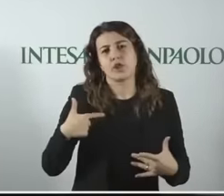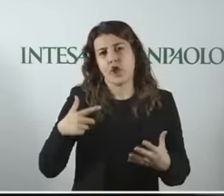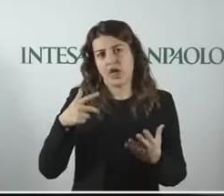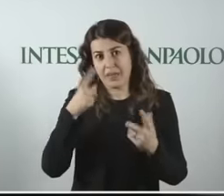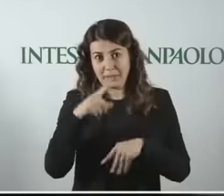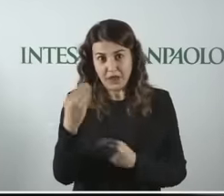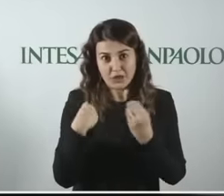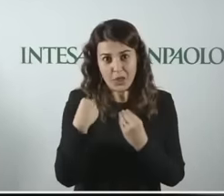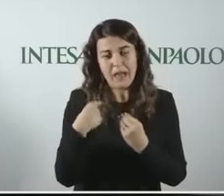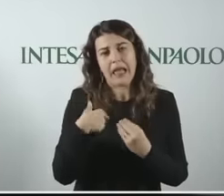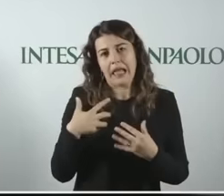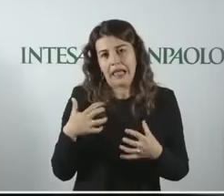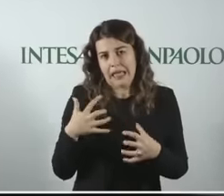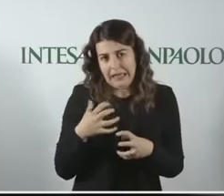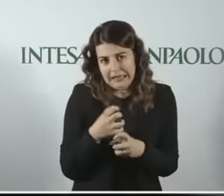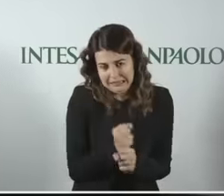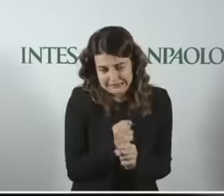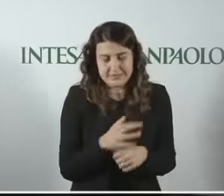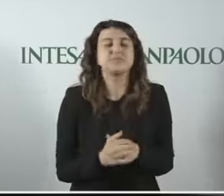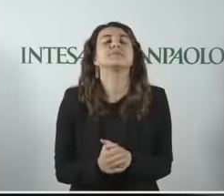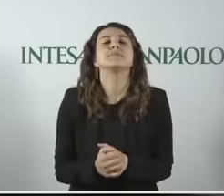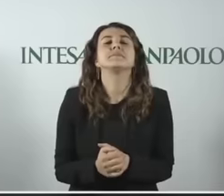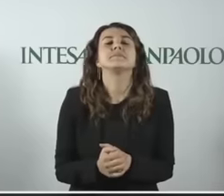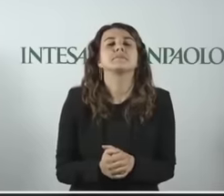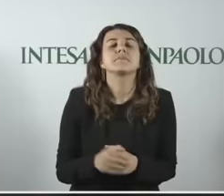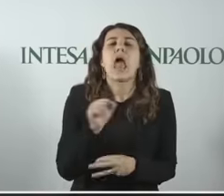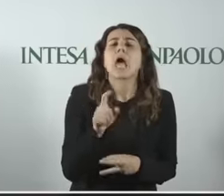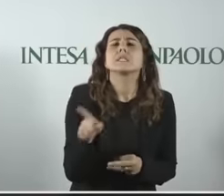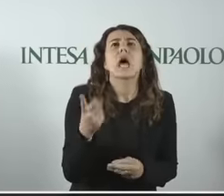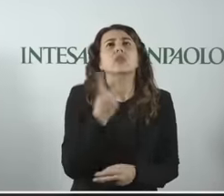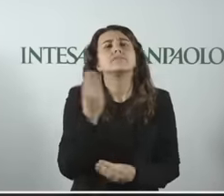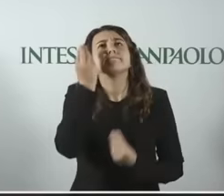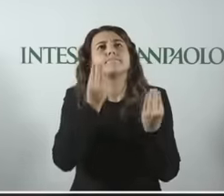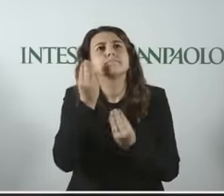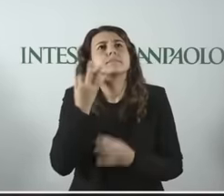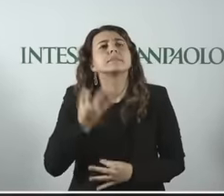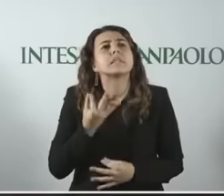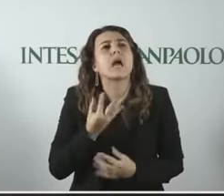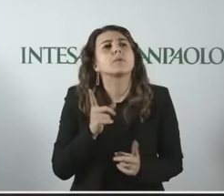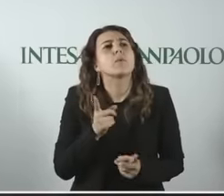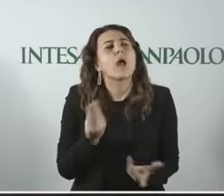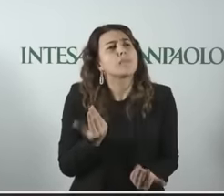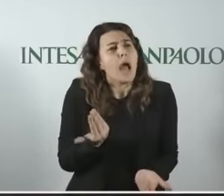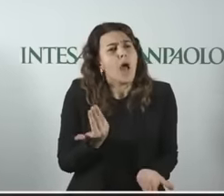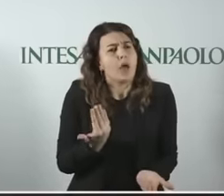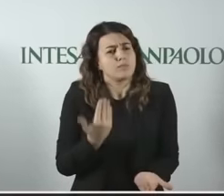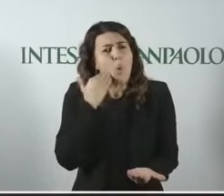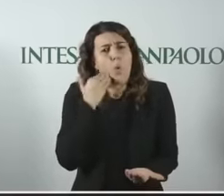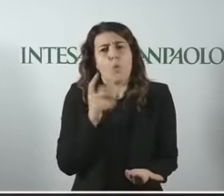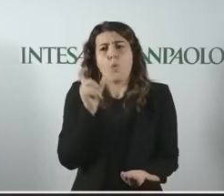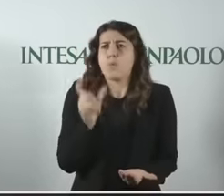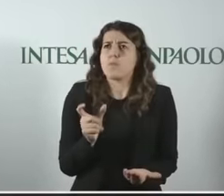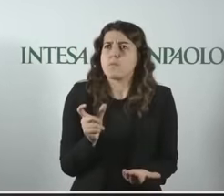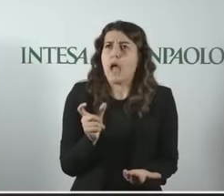io la tua domanda Alessandro si è sempre chiesto come sia stato possibile che l'essere umano inventasse una